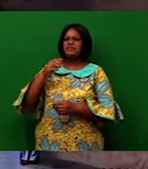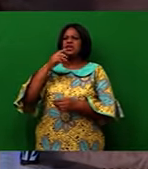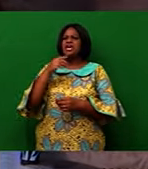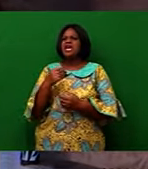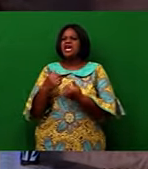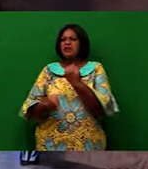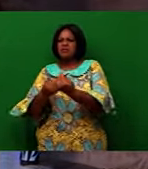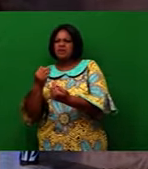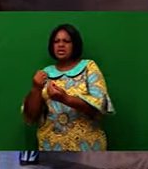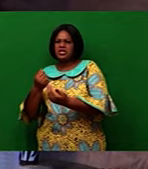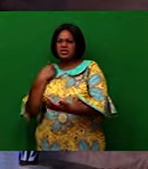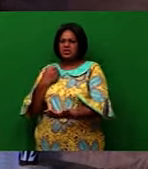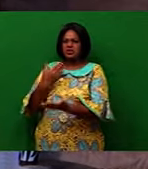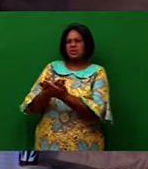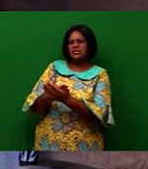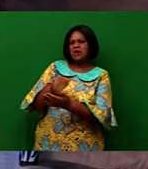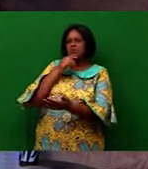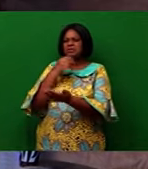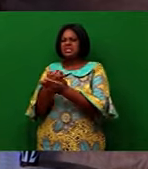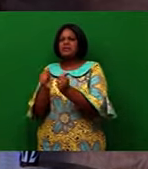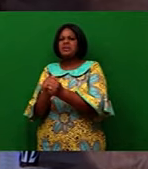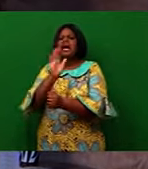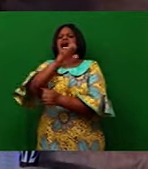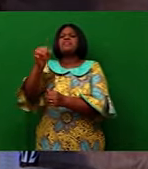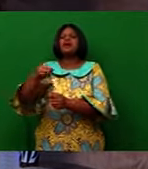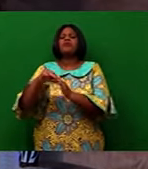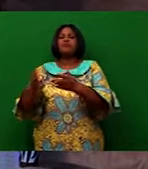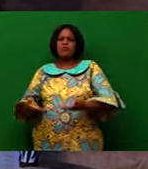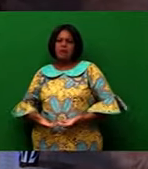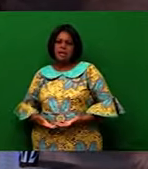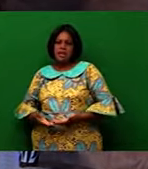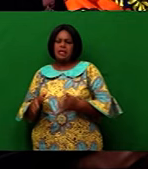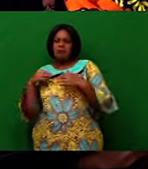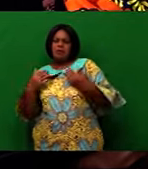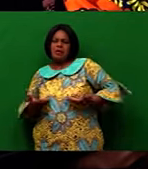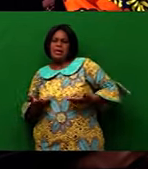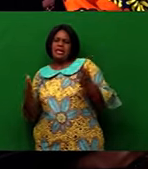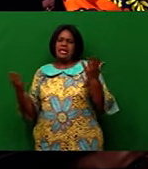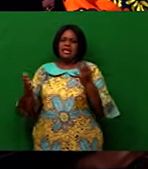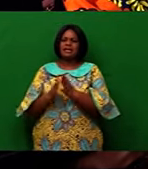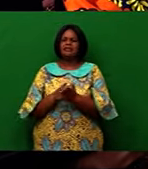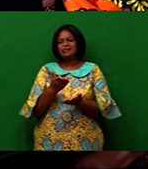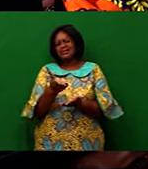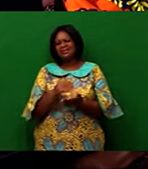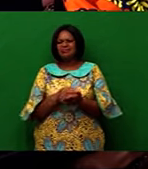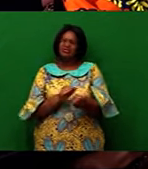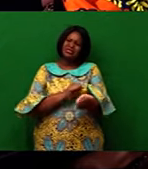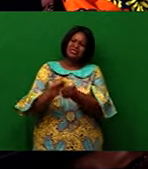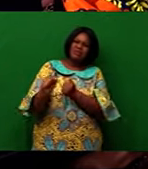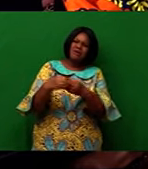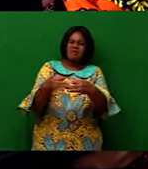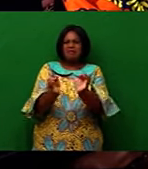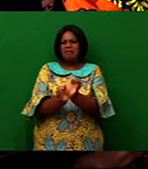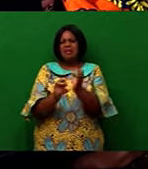zvakafanana here zvinogashirika here asi zviri kukanganisa mhuri saka tazviunza pachikuva sekuru